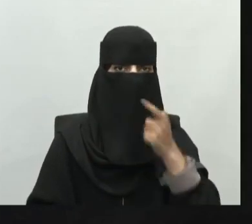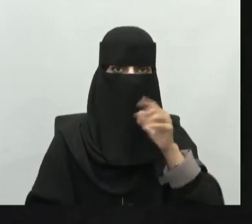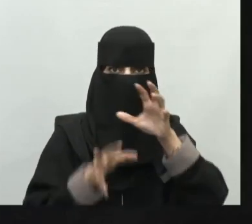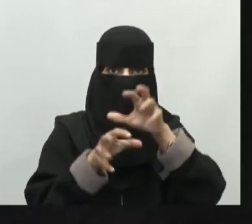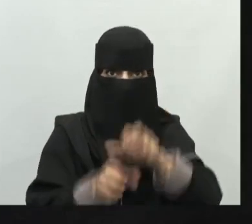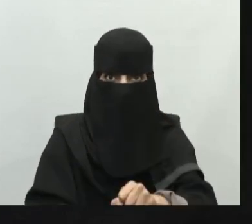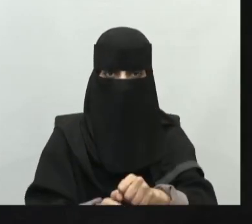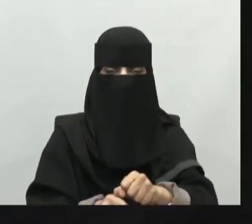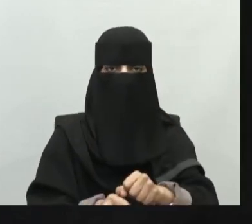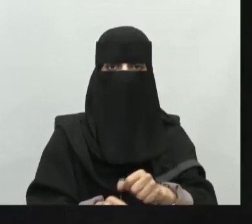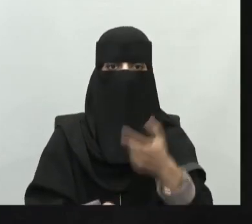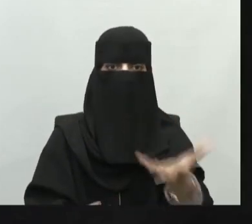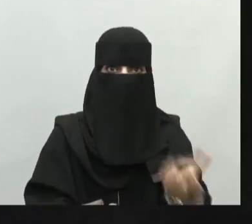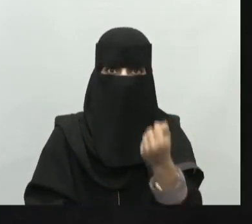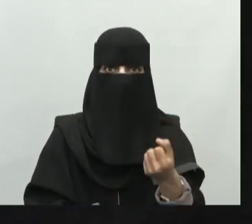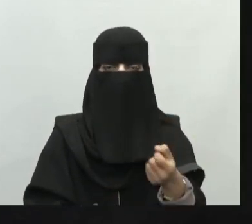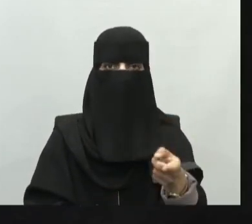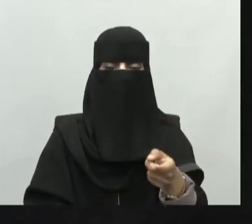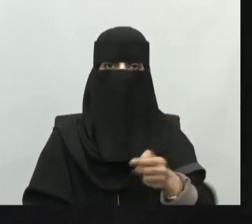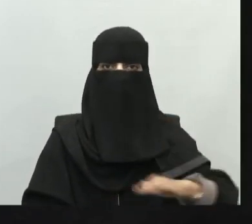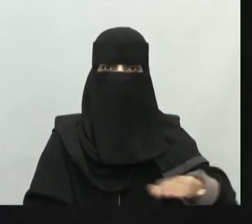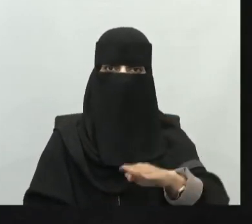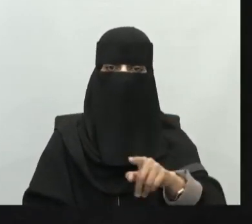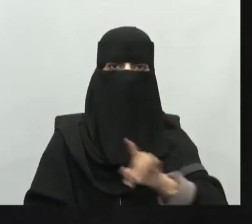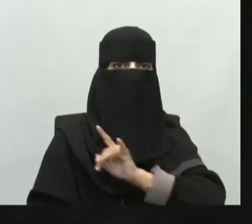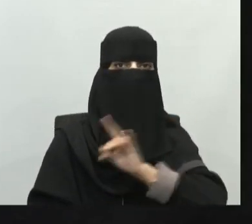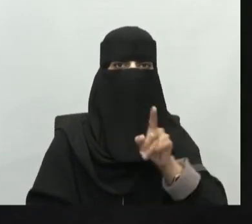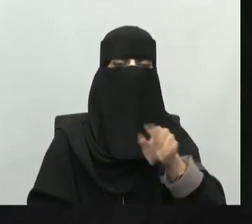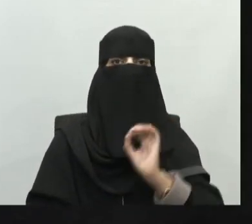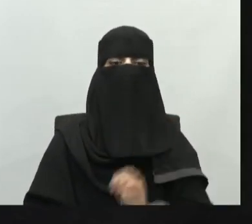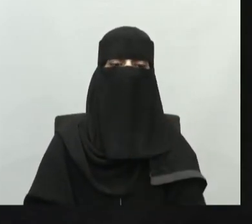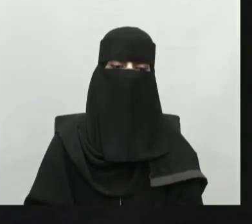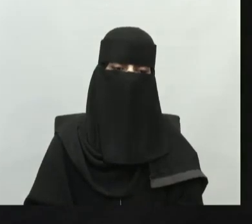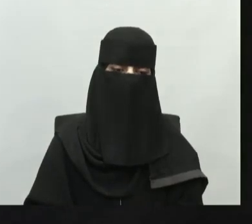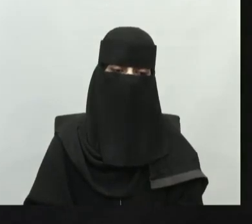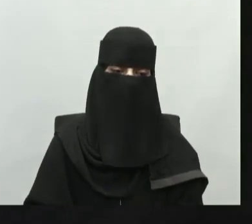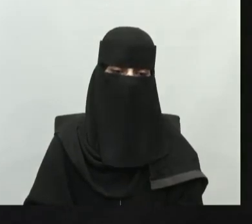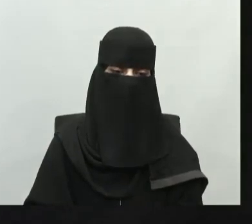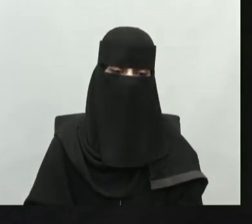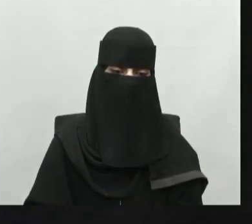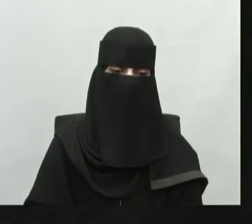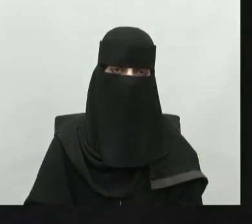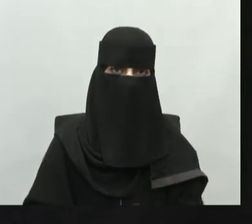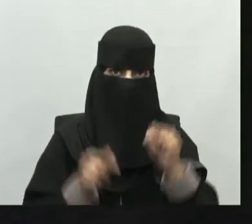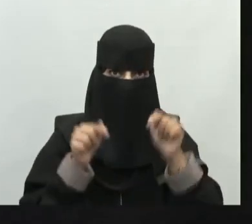نمسك او نصطاد الضب مهما كان